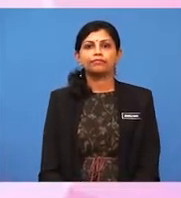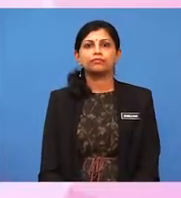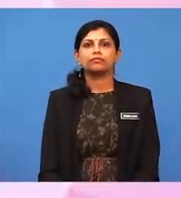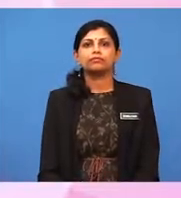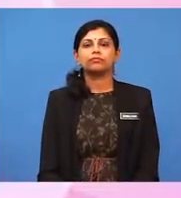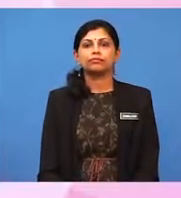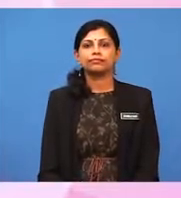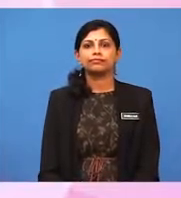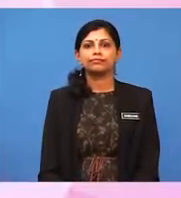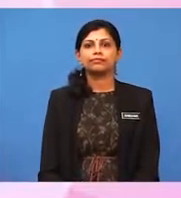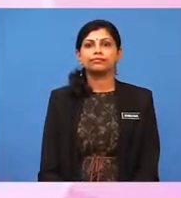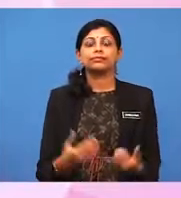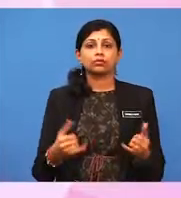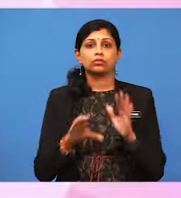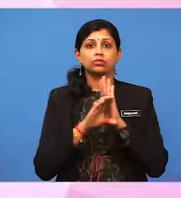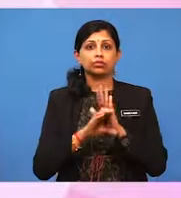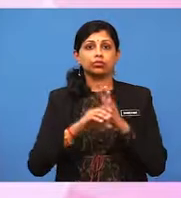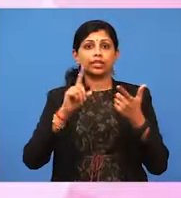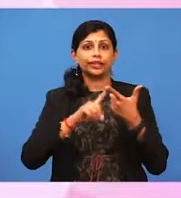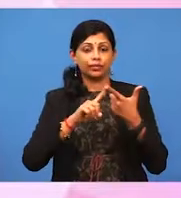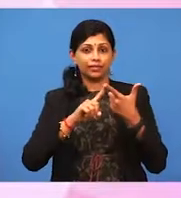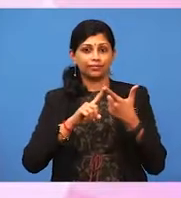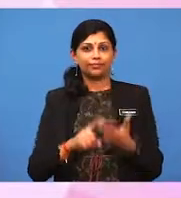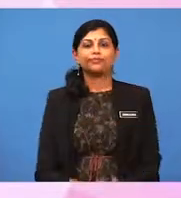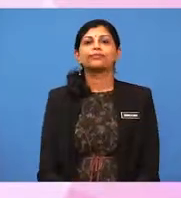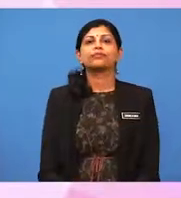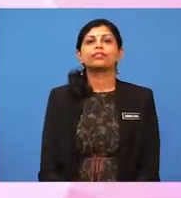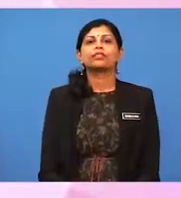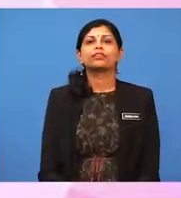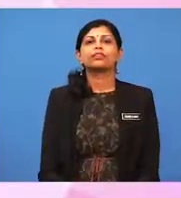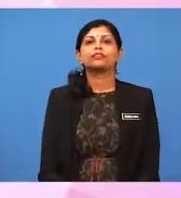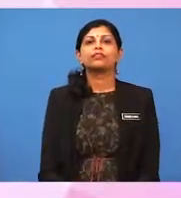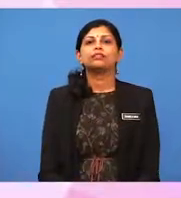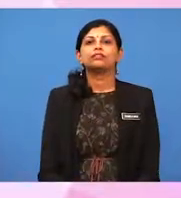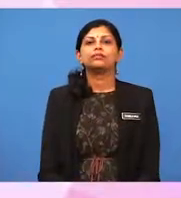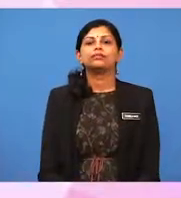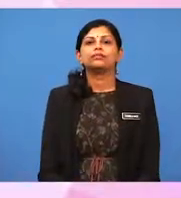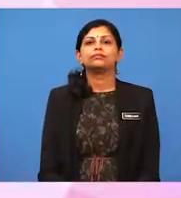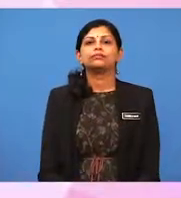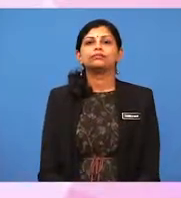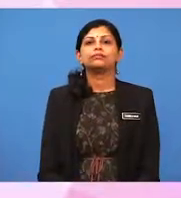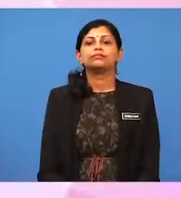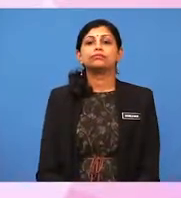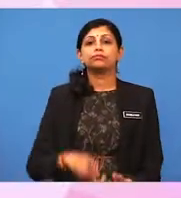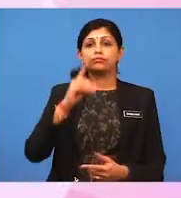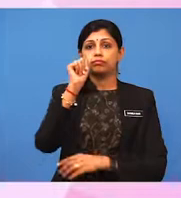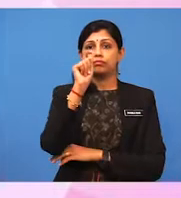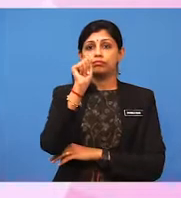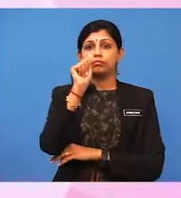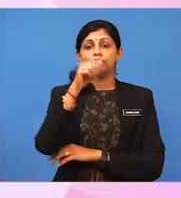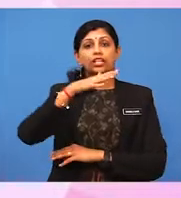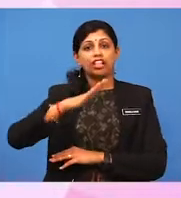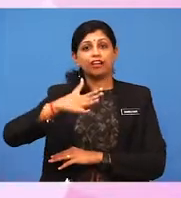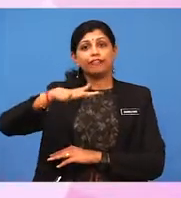Seterusnya kita lihat contoh yang kedua. Contoh penggunaan jenis data float dalam kod segmen.